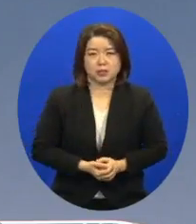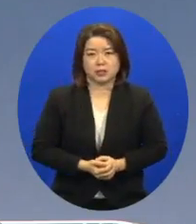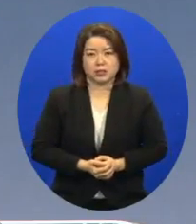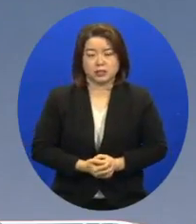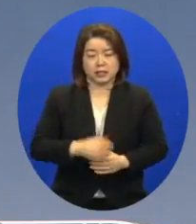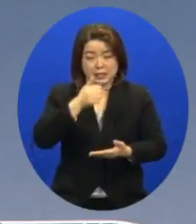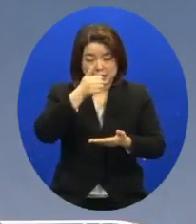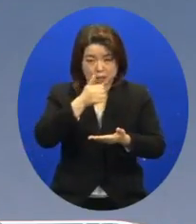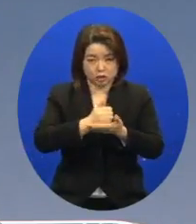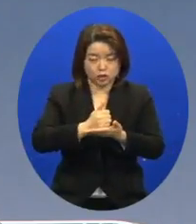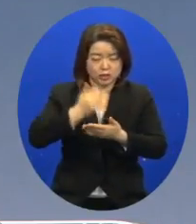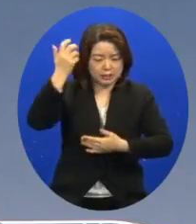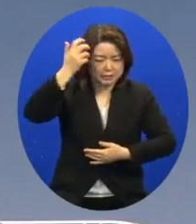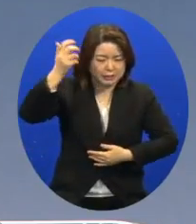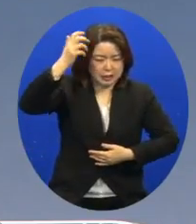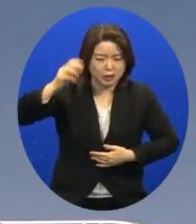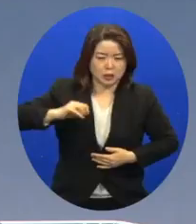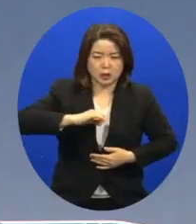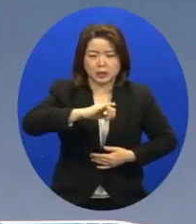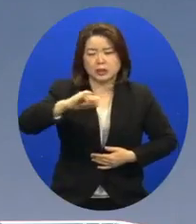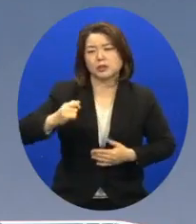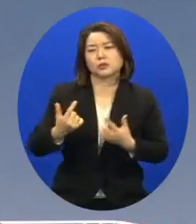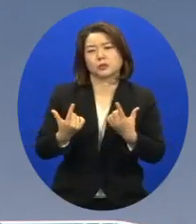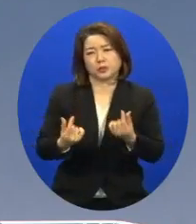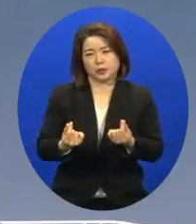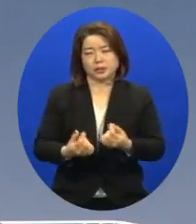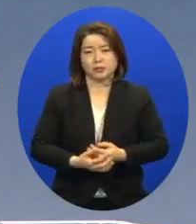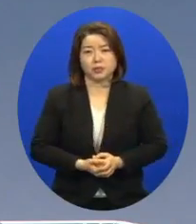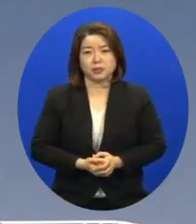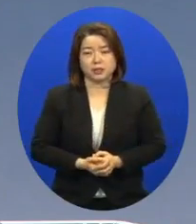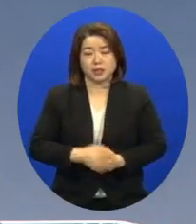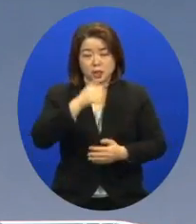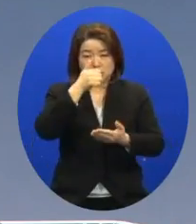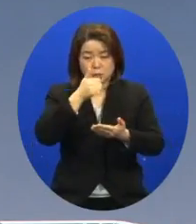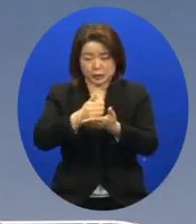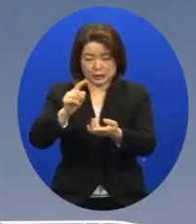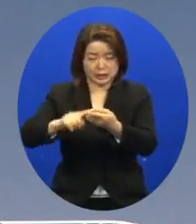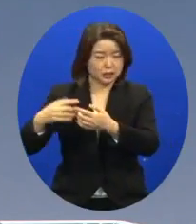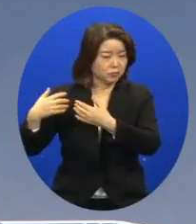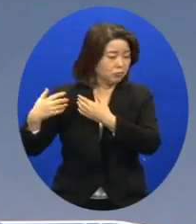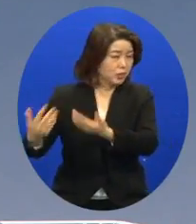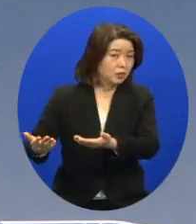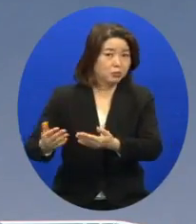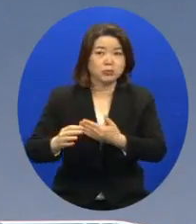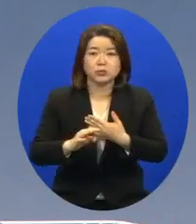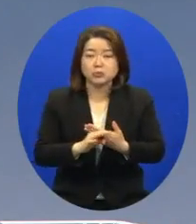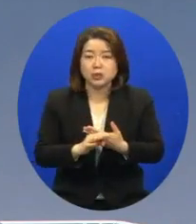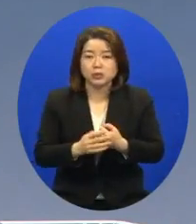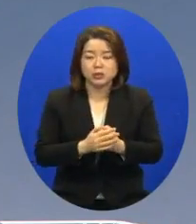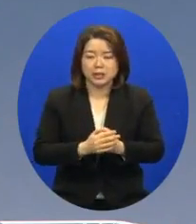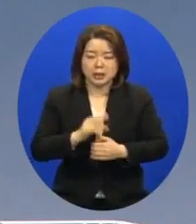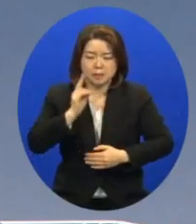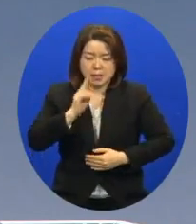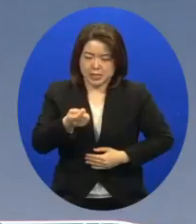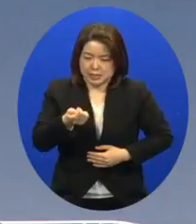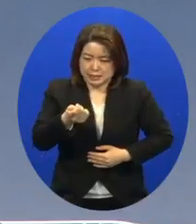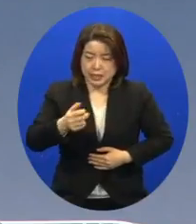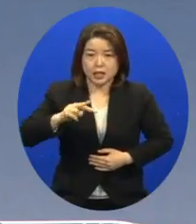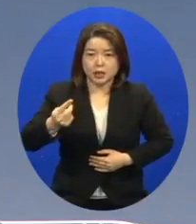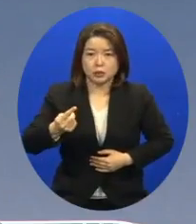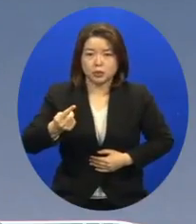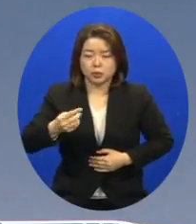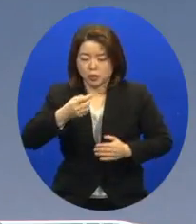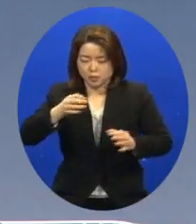죄는 영적인 바이러스 입니다 죄를 그냥 내버려 두면 아주 작은 것이라도 금방